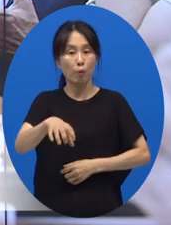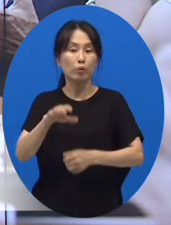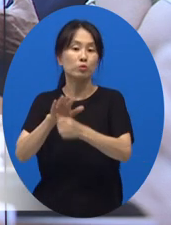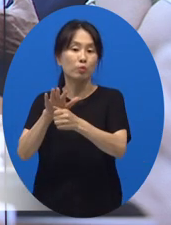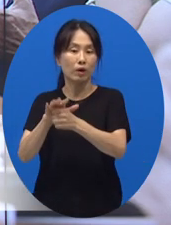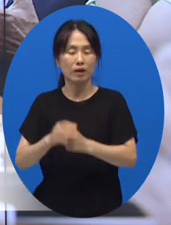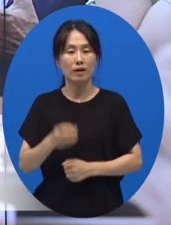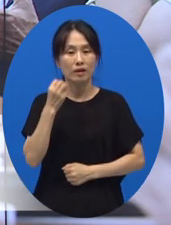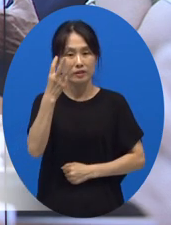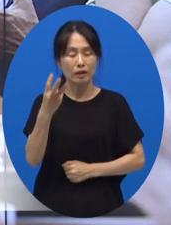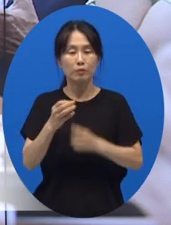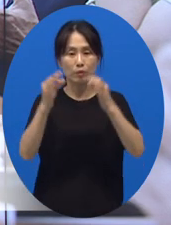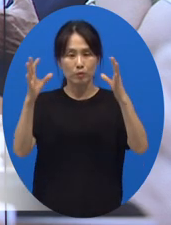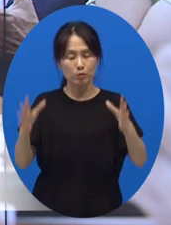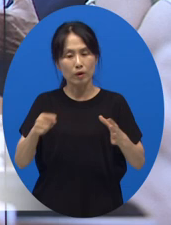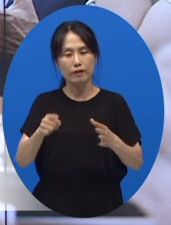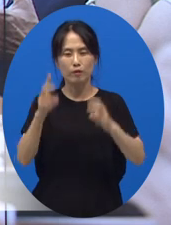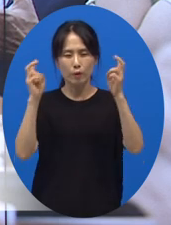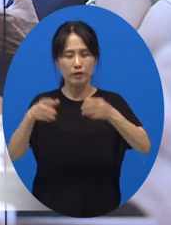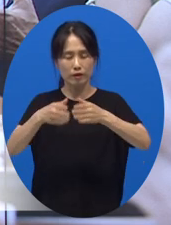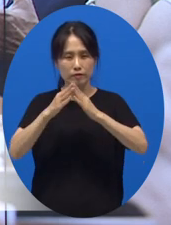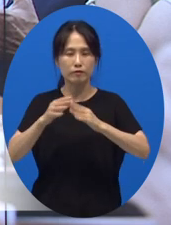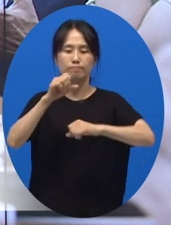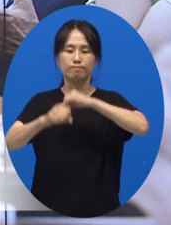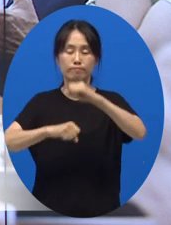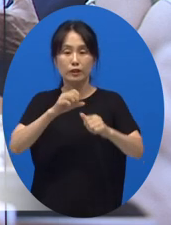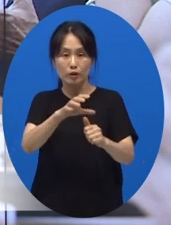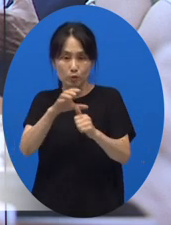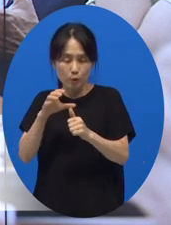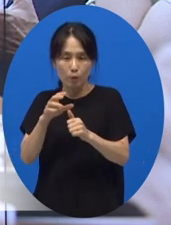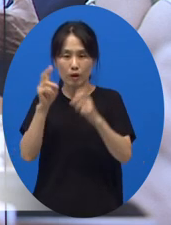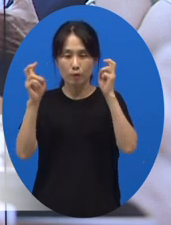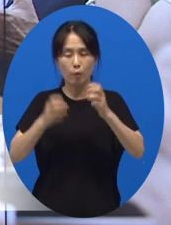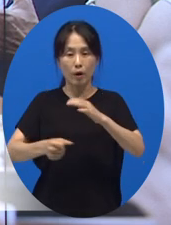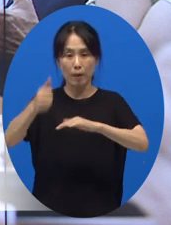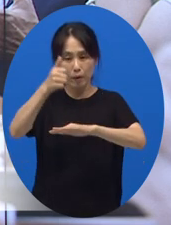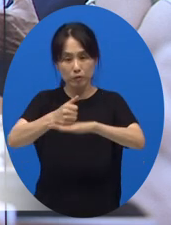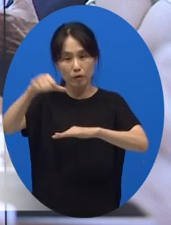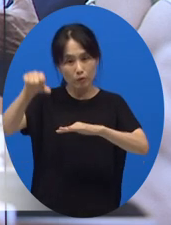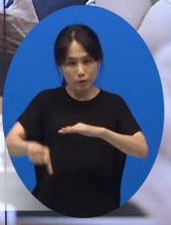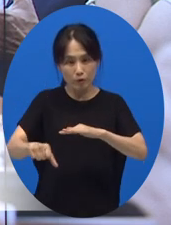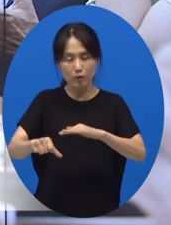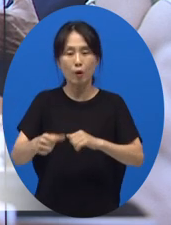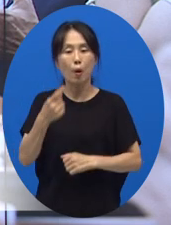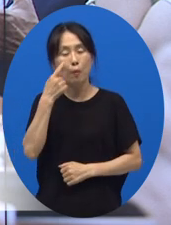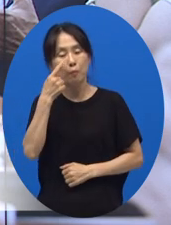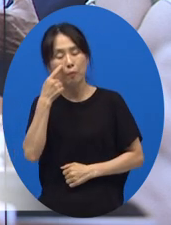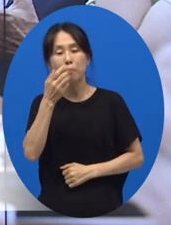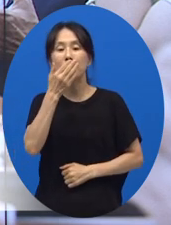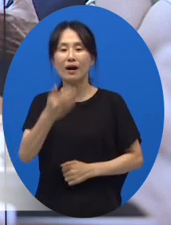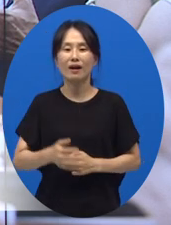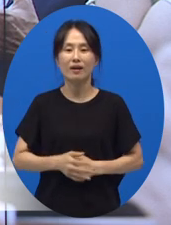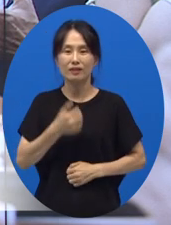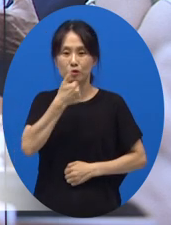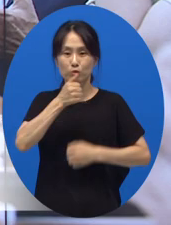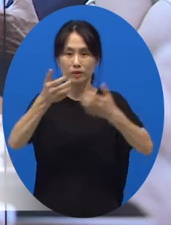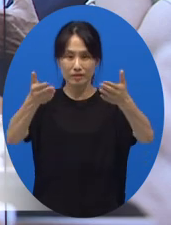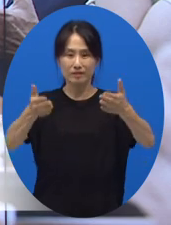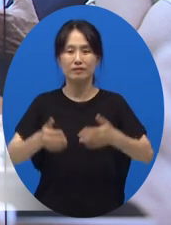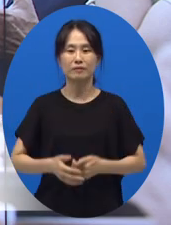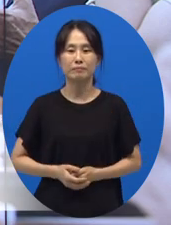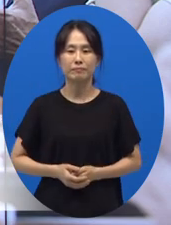건데요. 3개월 동안 창업허브 인프라를 마음껏 활용해 창업 성공 가능성을 점쳐볼 수 있습니다. 최창순 기자가